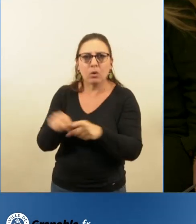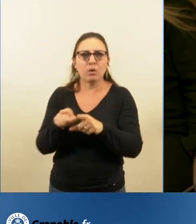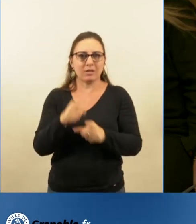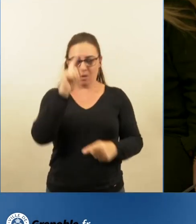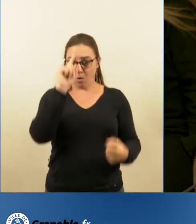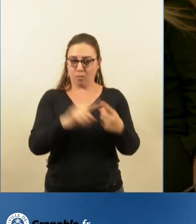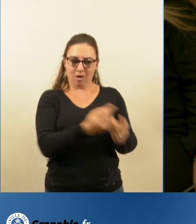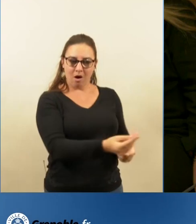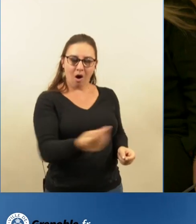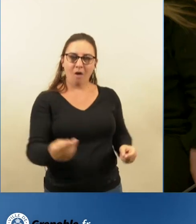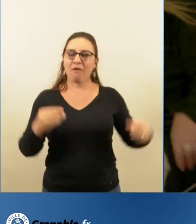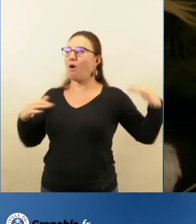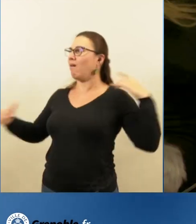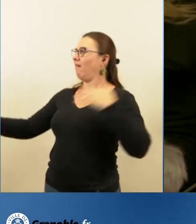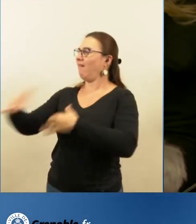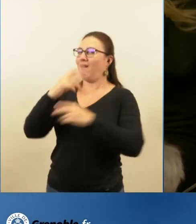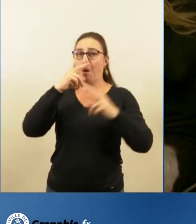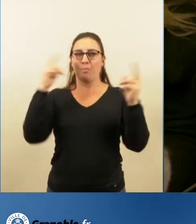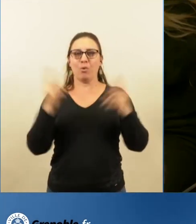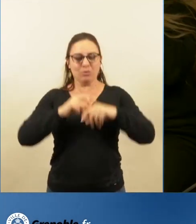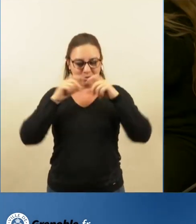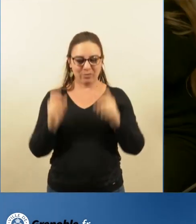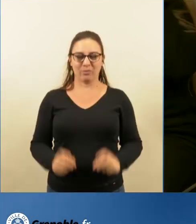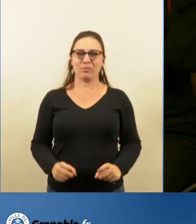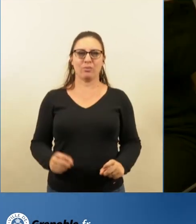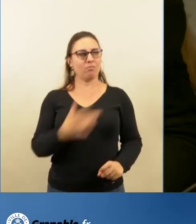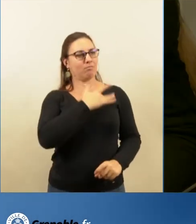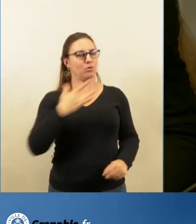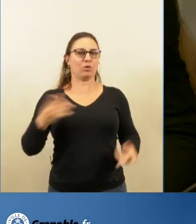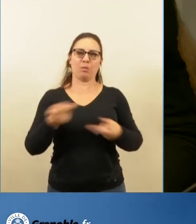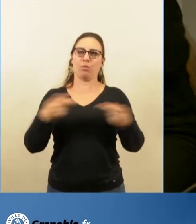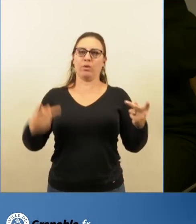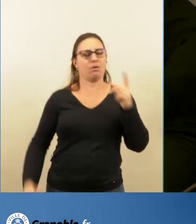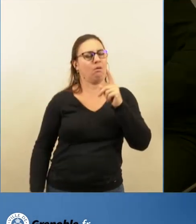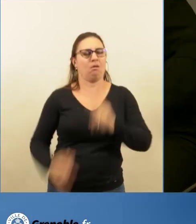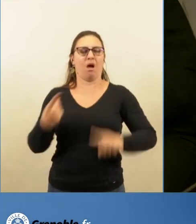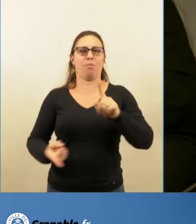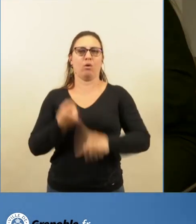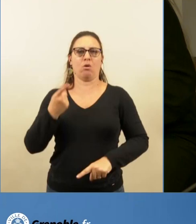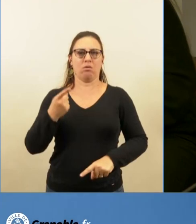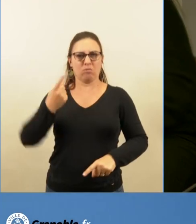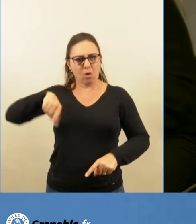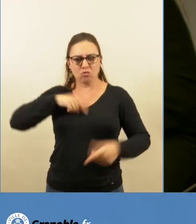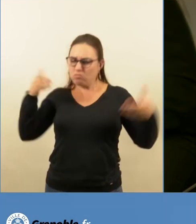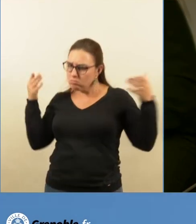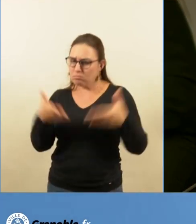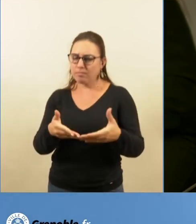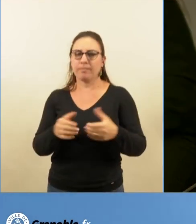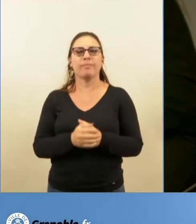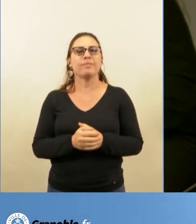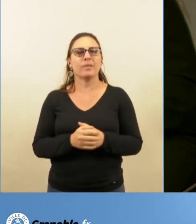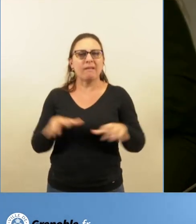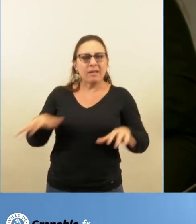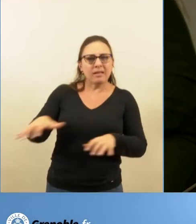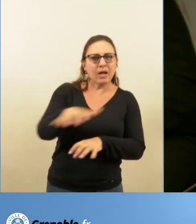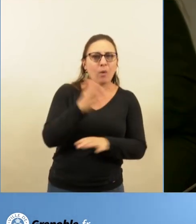enfants de vivre dans un territoire moins pollué un territoire où la santé publique est plus que jamais au cœur de nos préoccupations un territoire qui